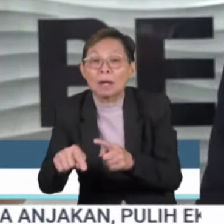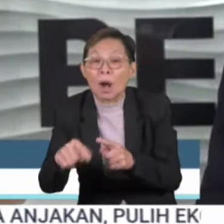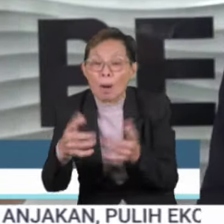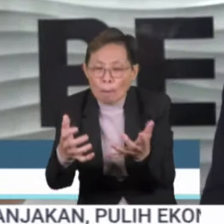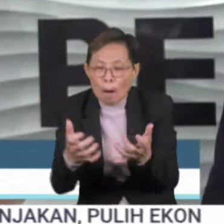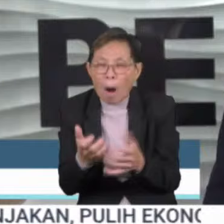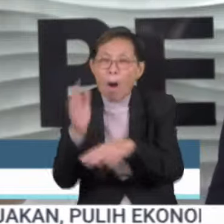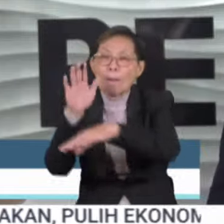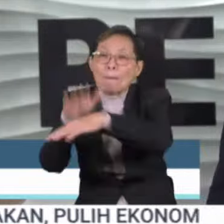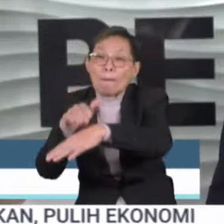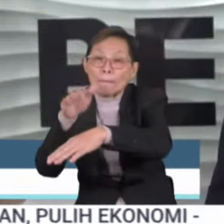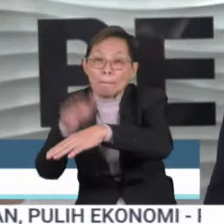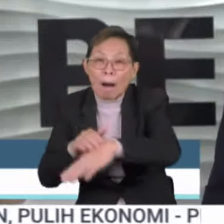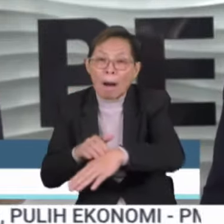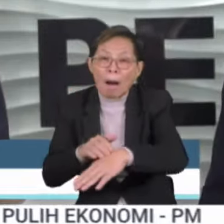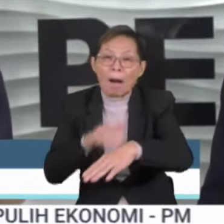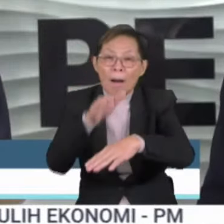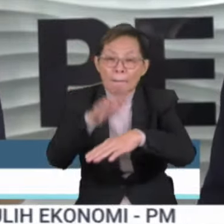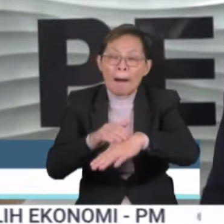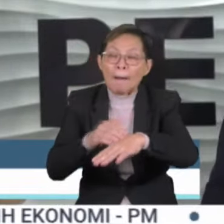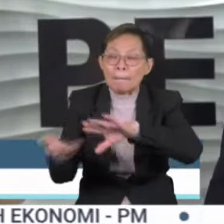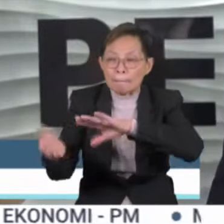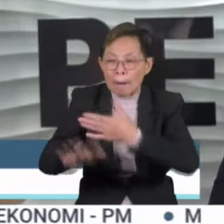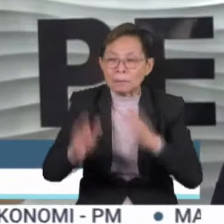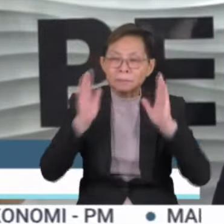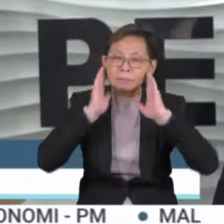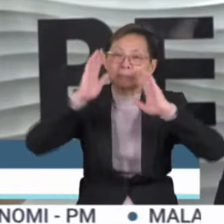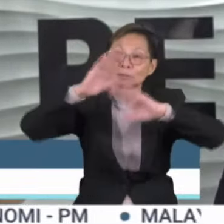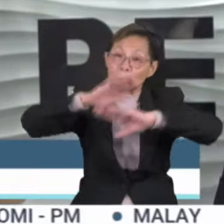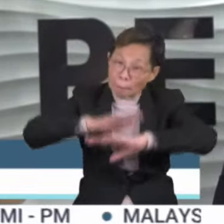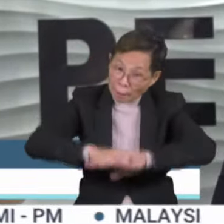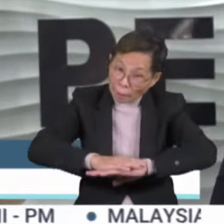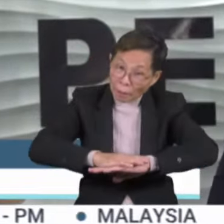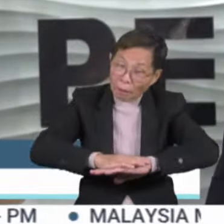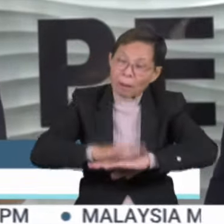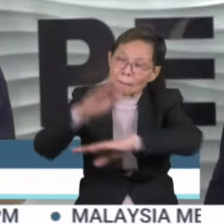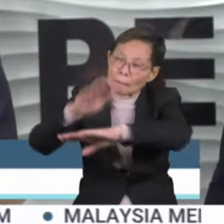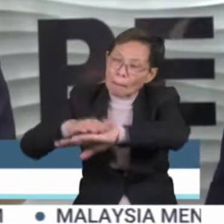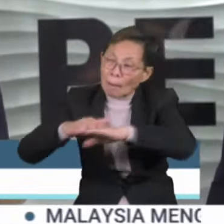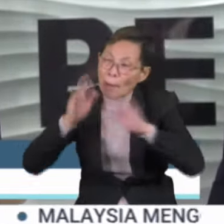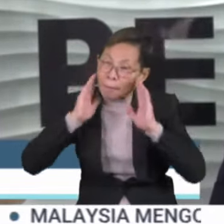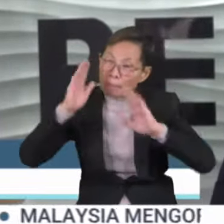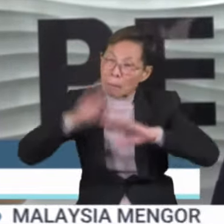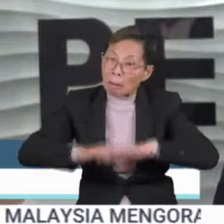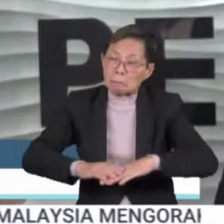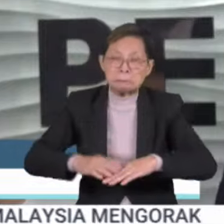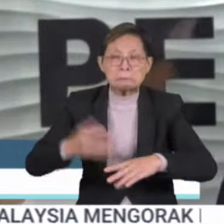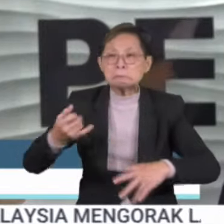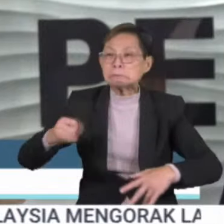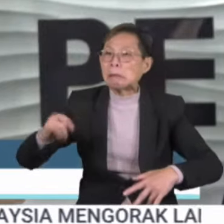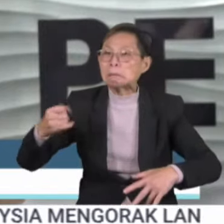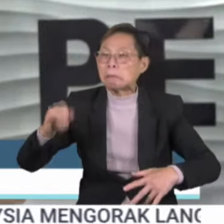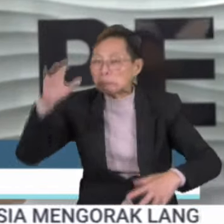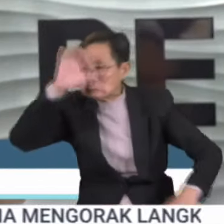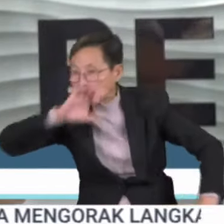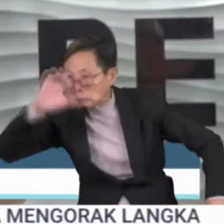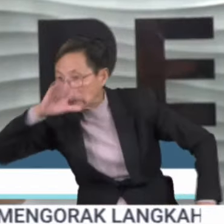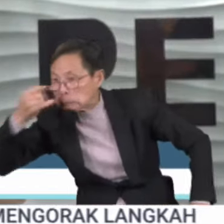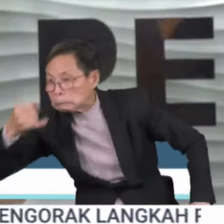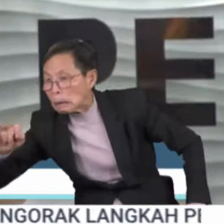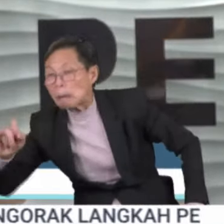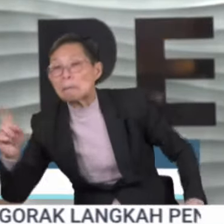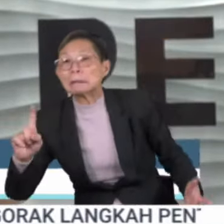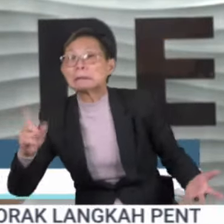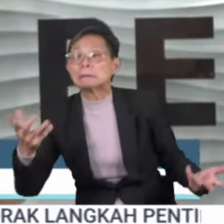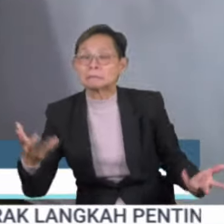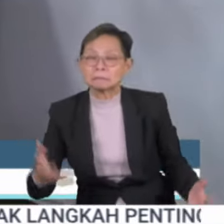ingin mengajak si mati bersembahyang tetapi tidak dapat mengisan manakah